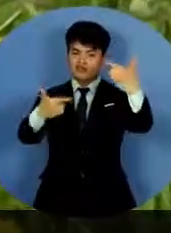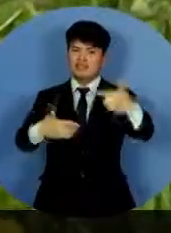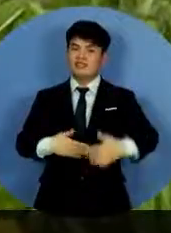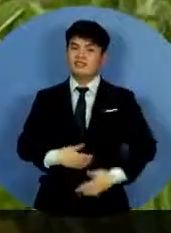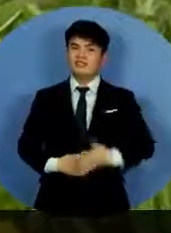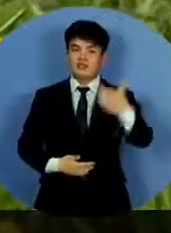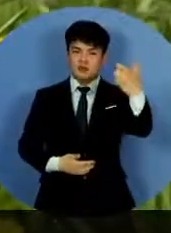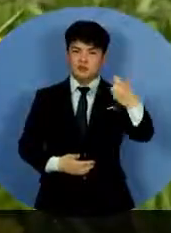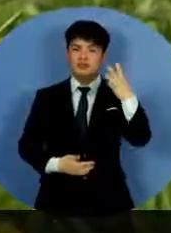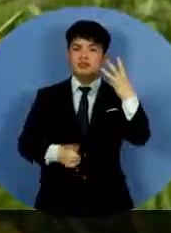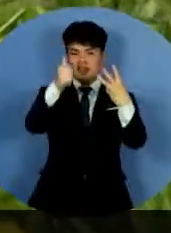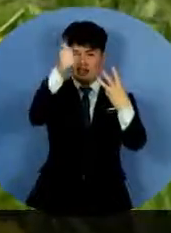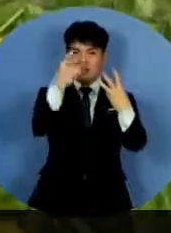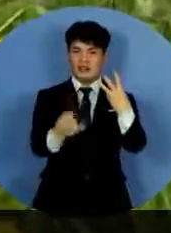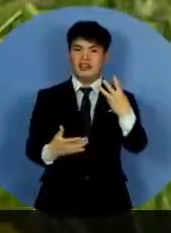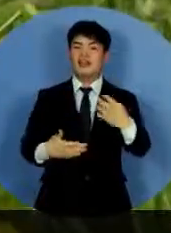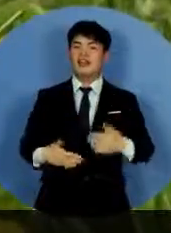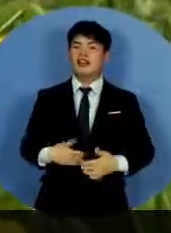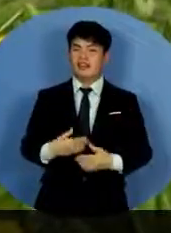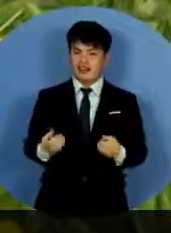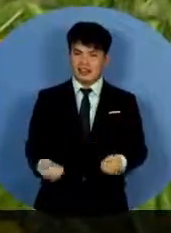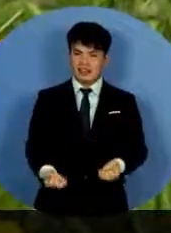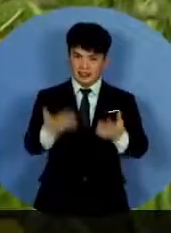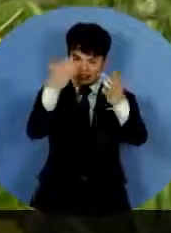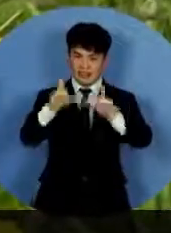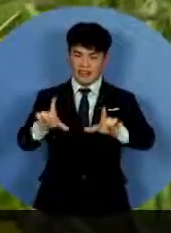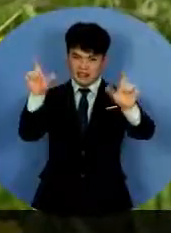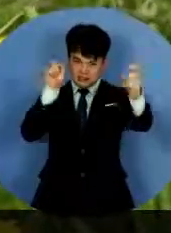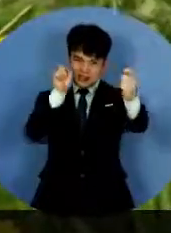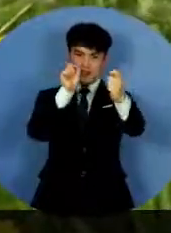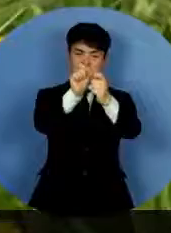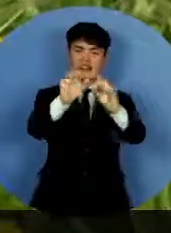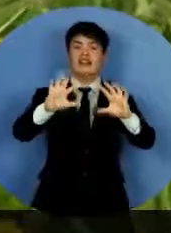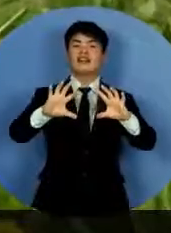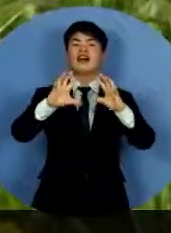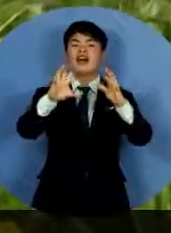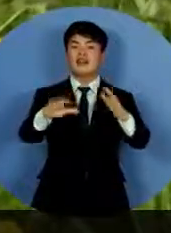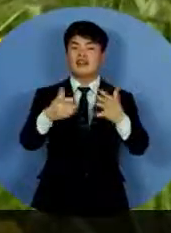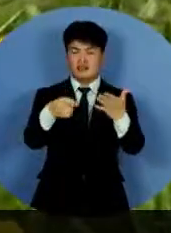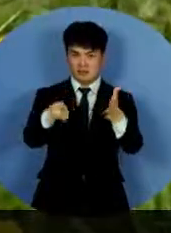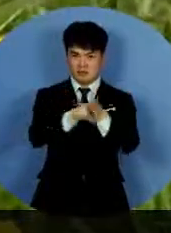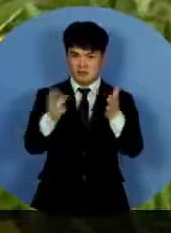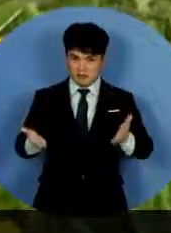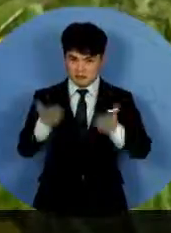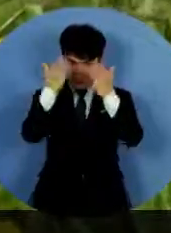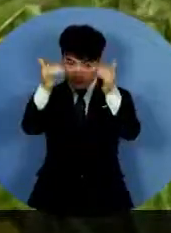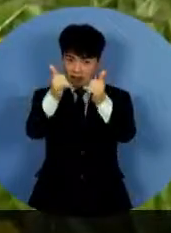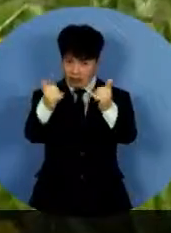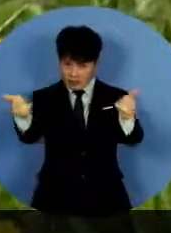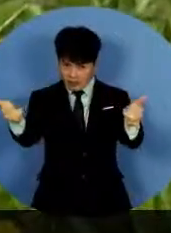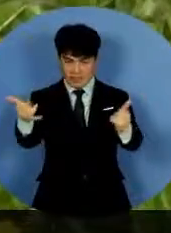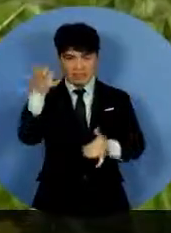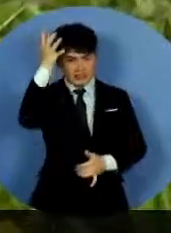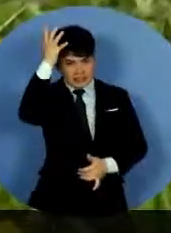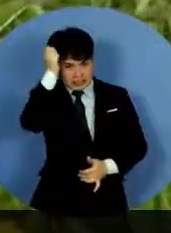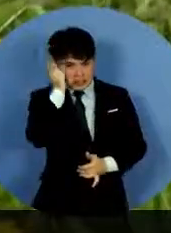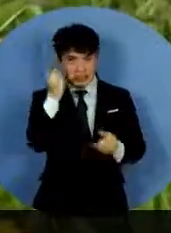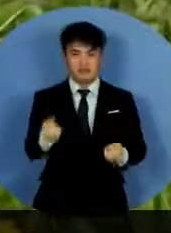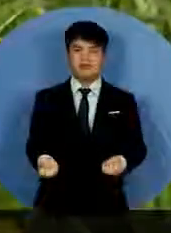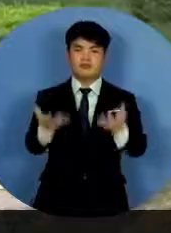6월 6일 제63회 현충일을 맞아 국가를 위해 헌신한 순국선열과 호국영령을 추모하기 위한 추념행사가